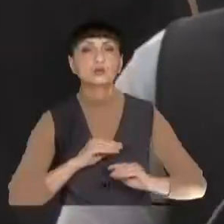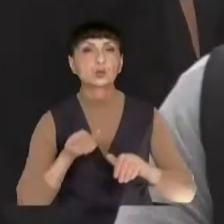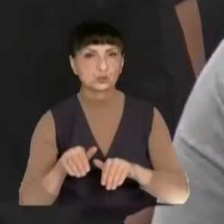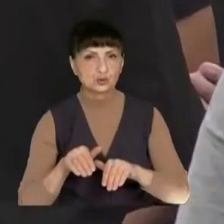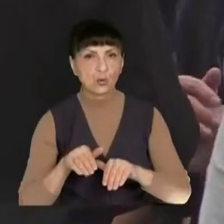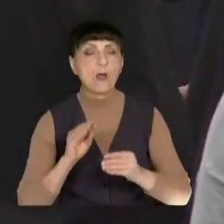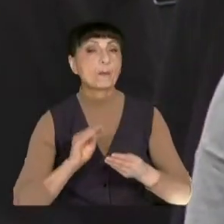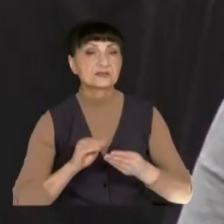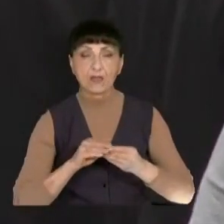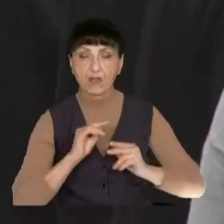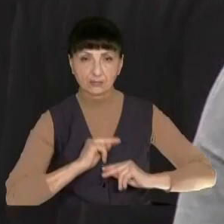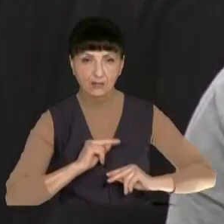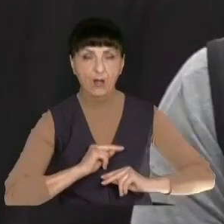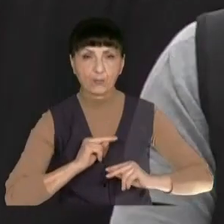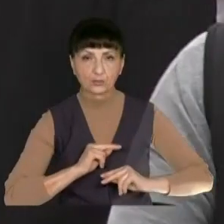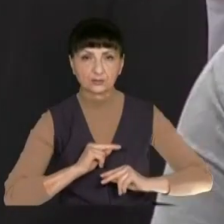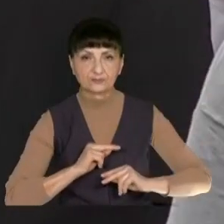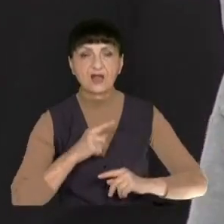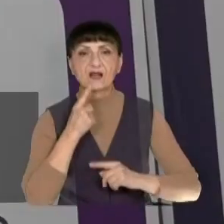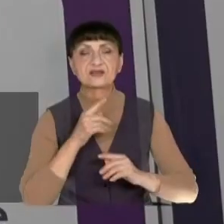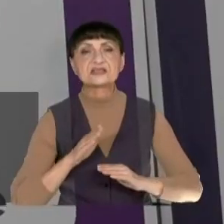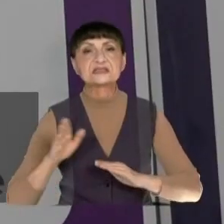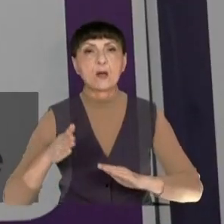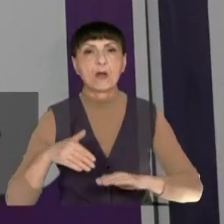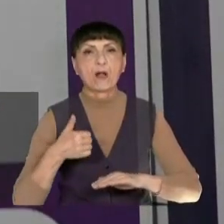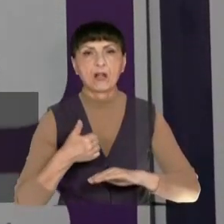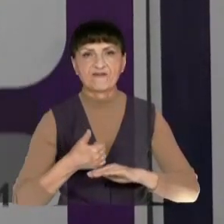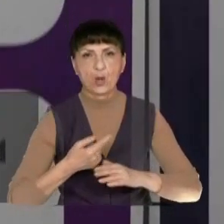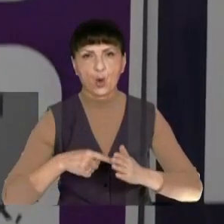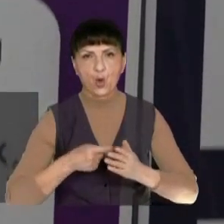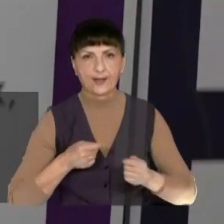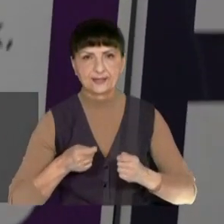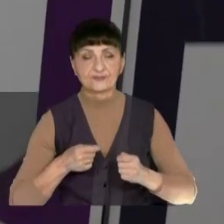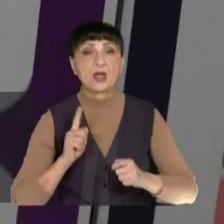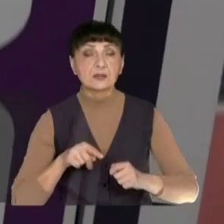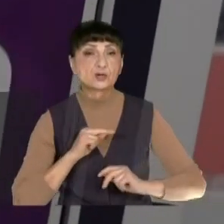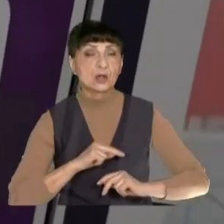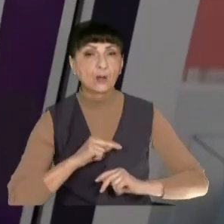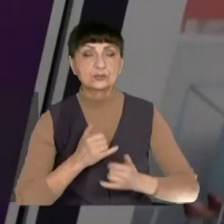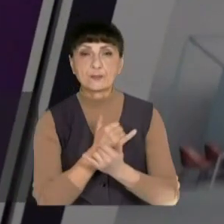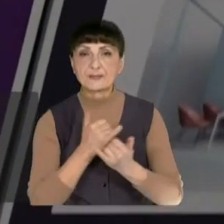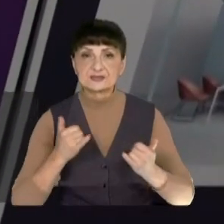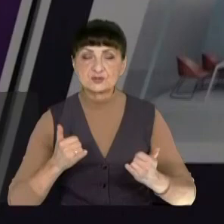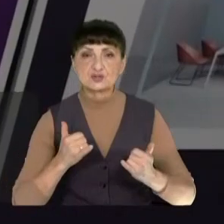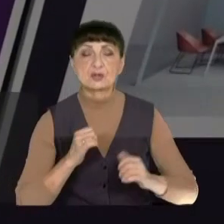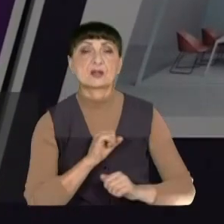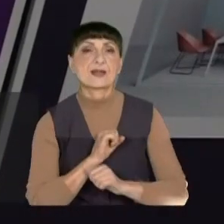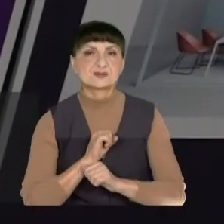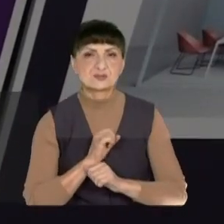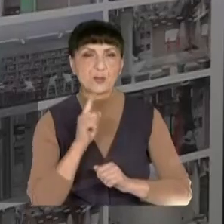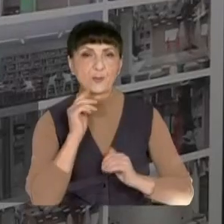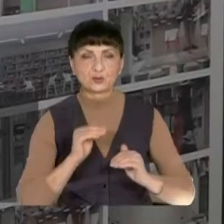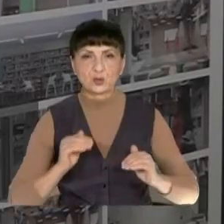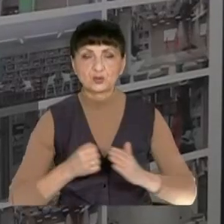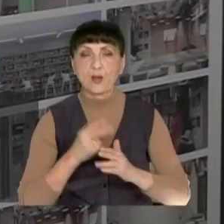на постоянные рабочие места, отметил замглавы города. Помимо этого ведется работа по обеспечению досуга подростков. До